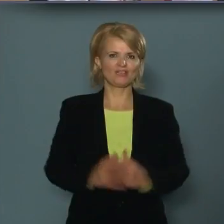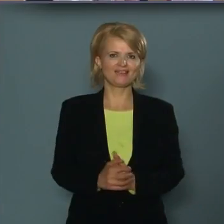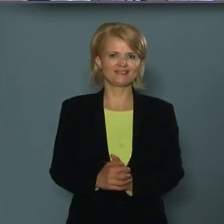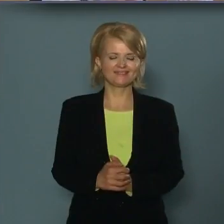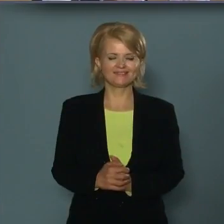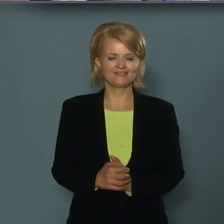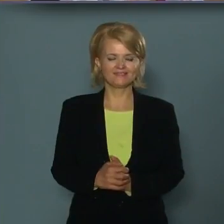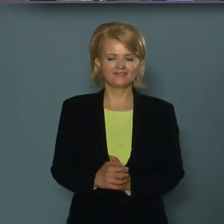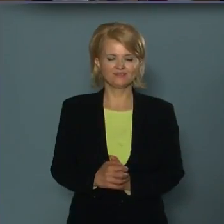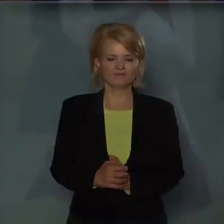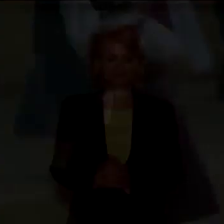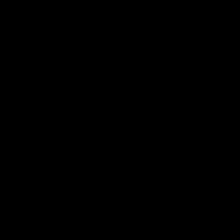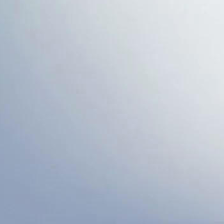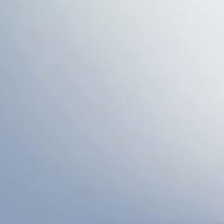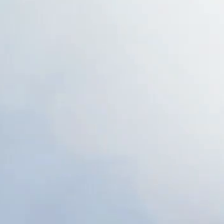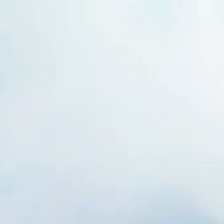tehetségüket.